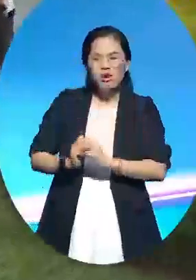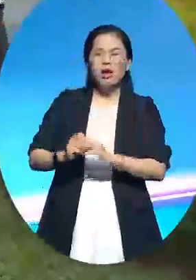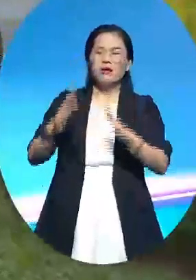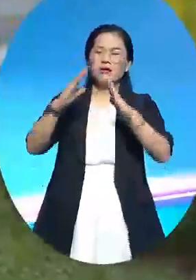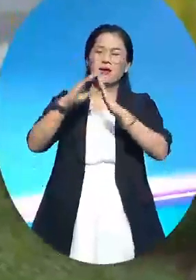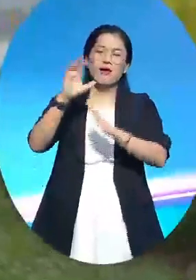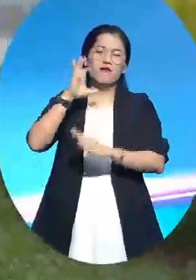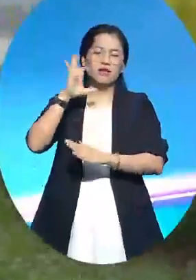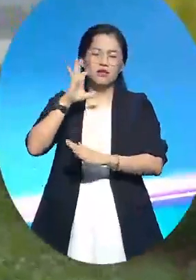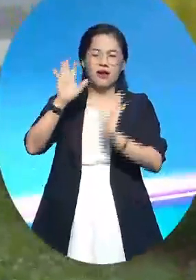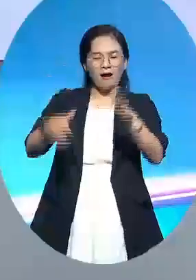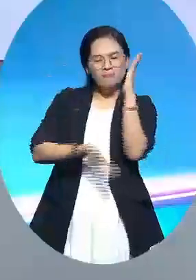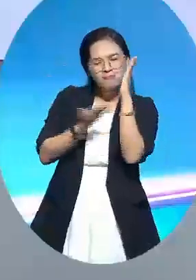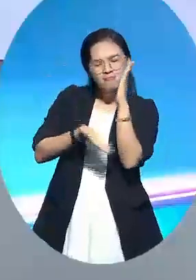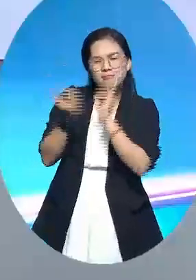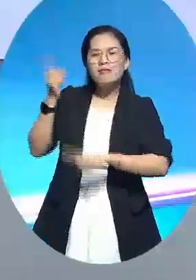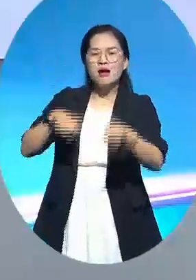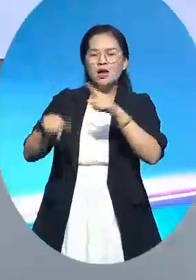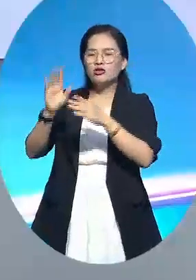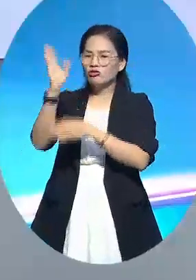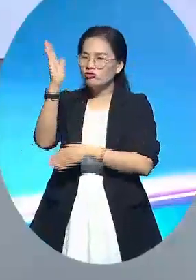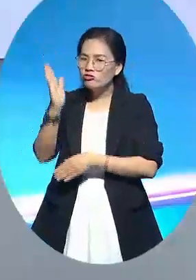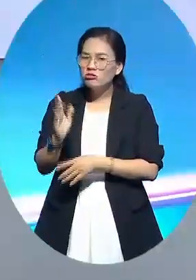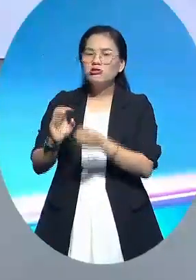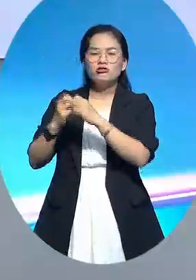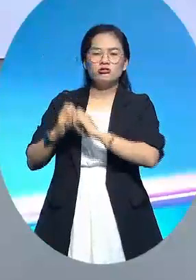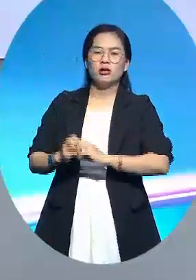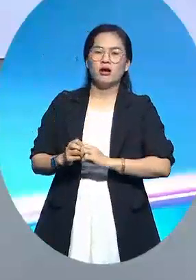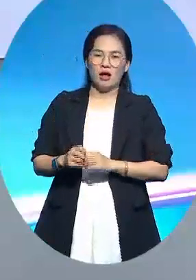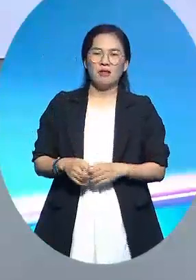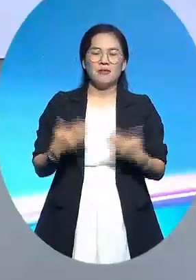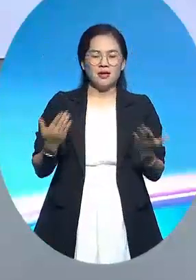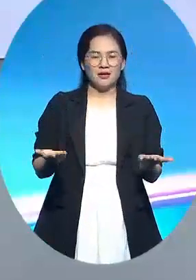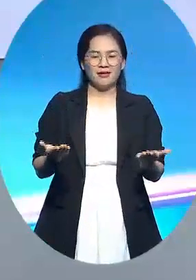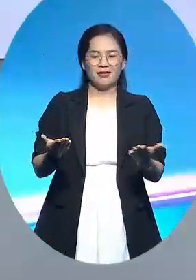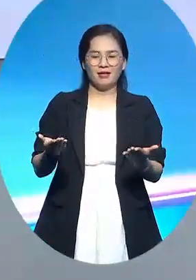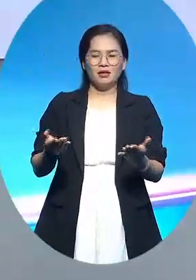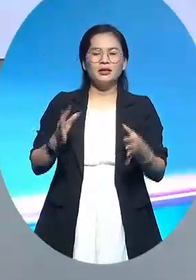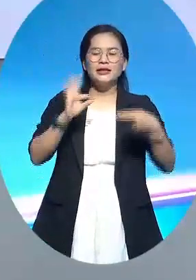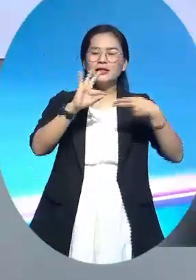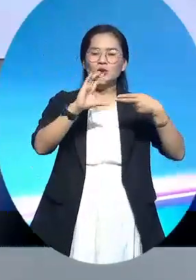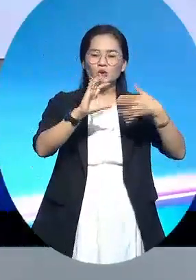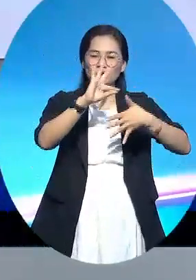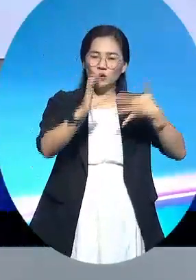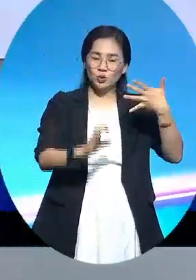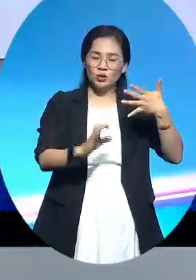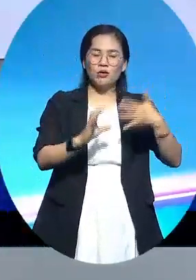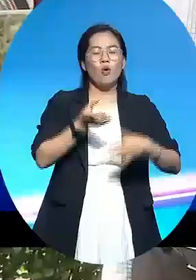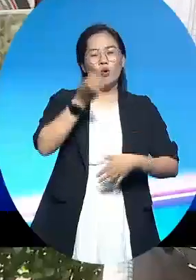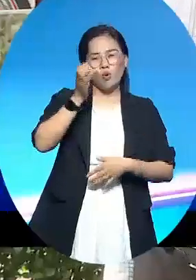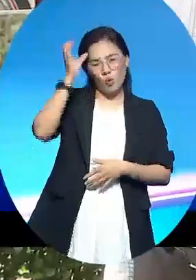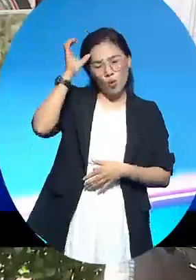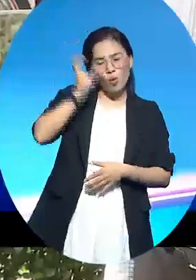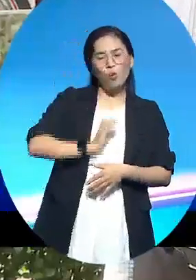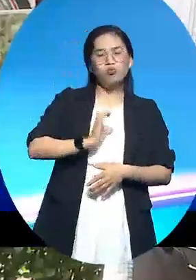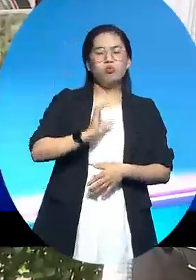sinh sau hơn một tháng thi công theo đại diện công ty dịch vụ công ích quận 1 khu nhà vệ sinh này được cải tạo theo tiêu chuẩn của tổng cục du lịch kinh phí